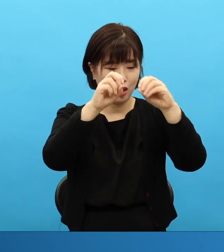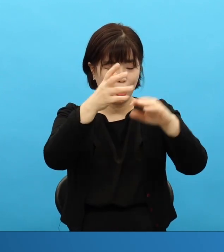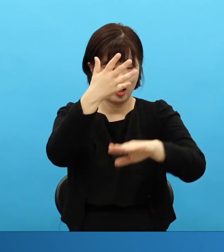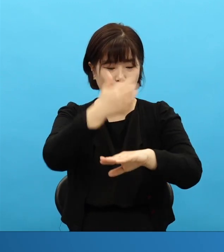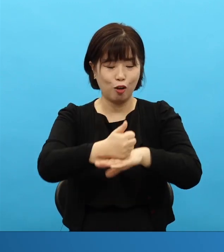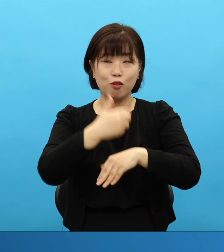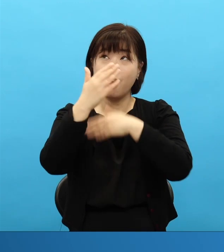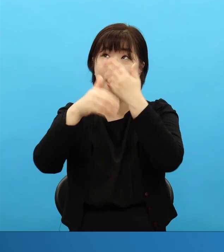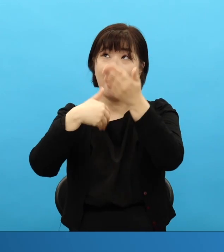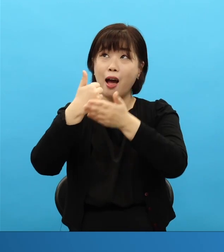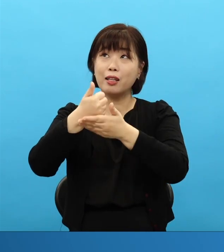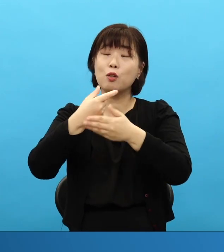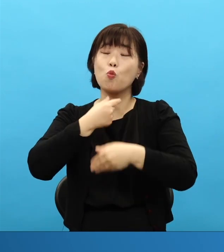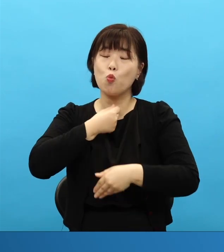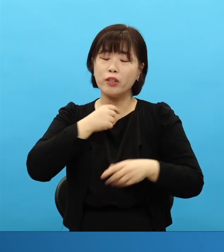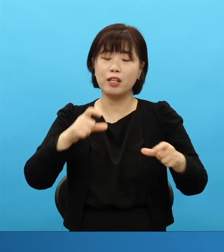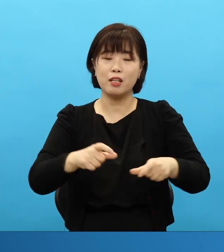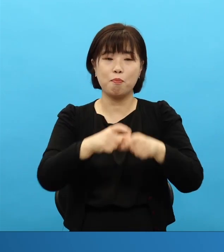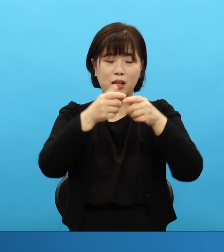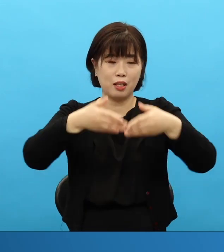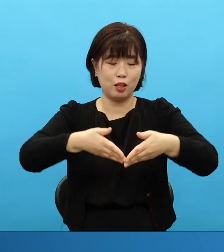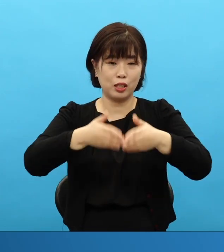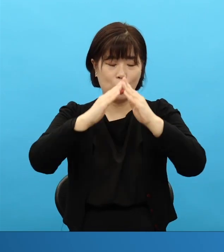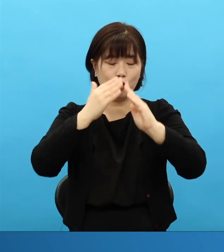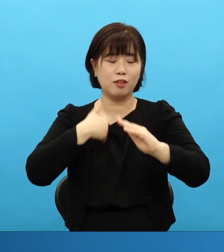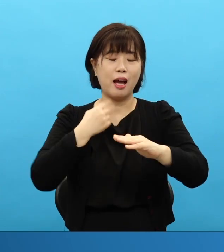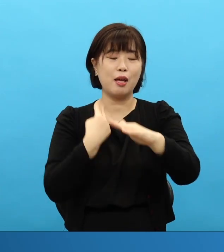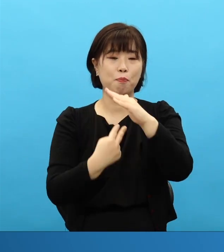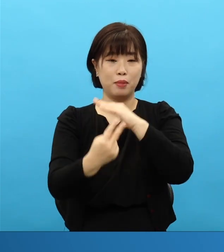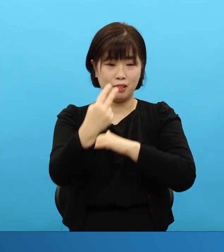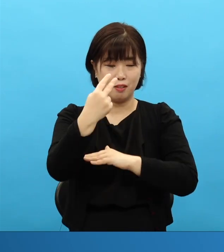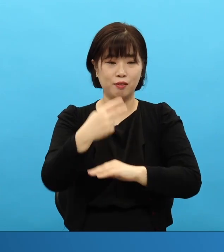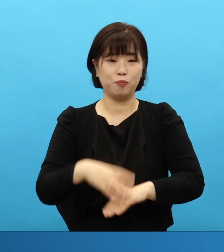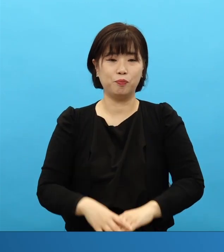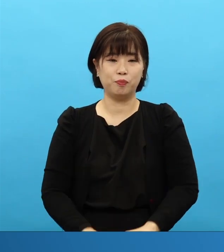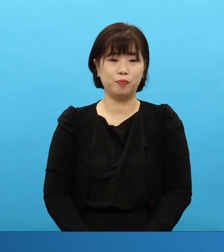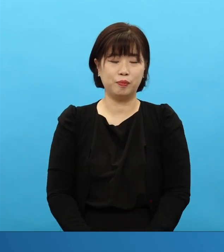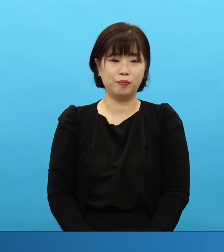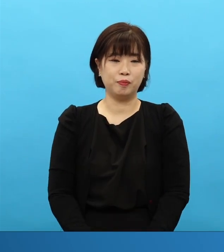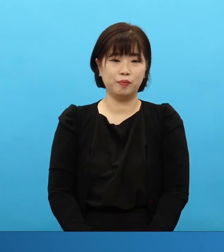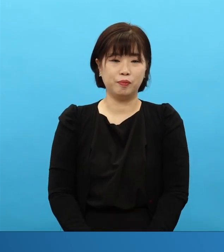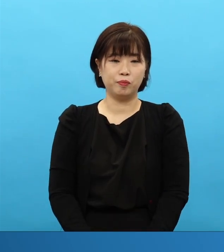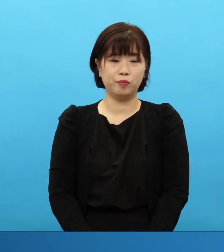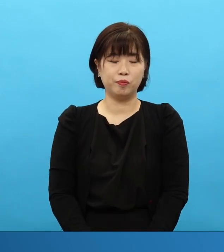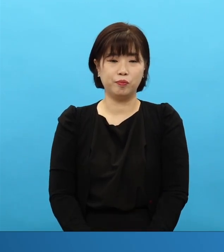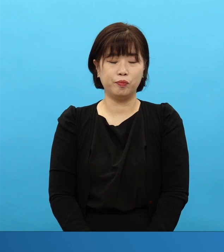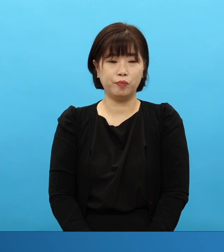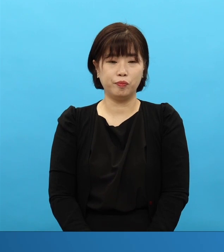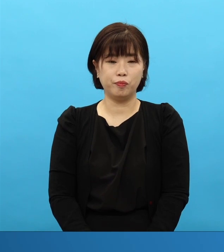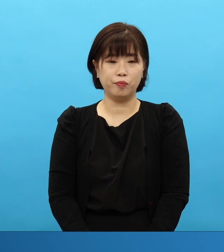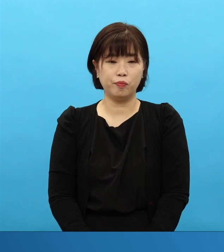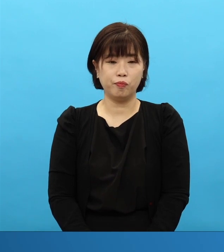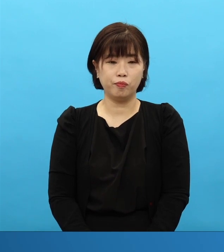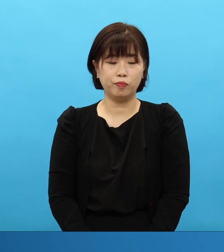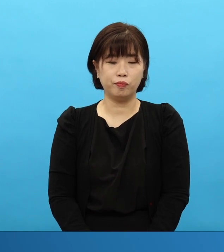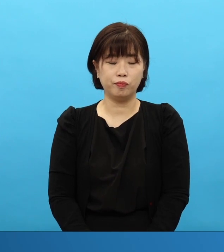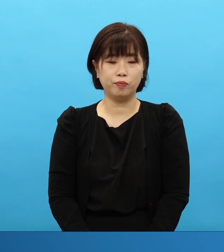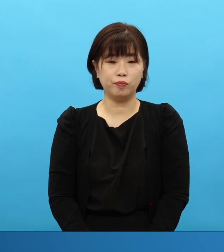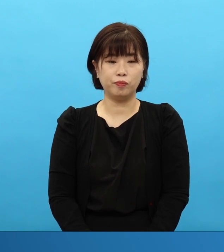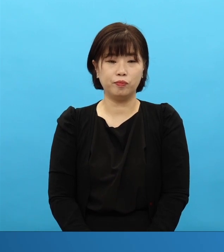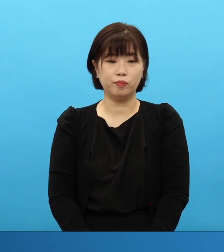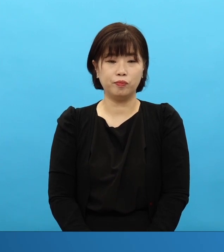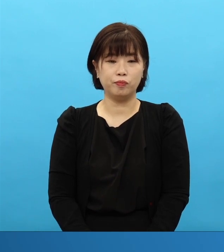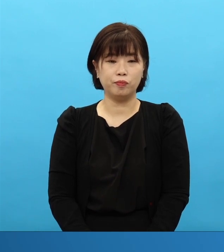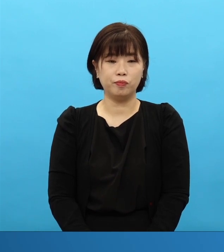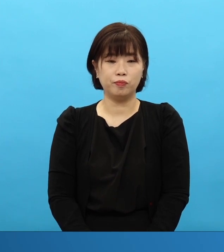저의 비전입니다. Holding to Ephesians chapter 2 verse 8, just as Paul entered the synagogues to preach only the gospel that was not by our own doing, but a gift